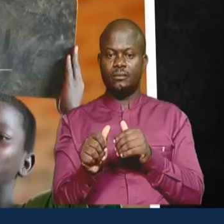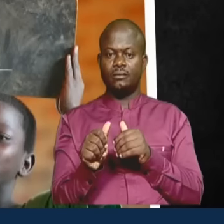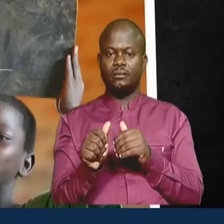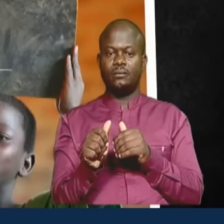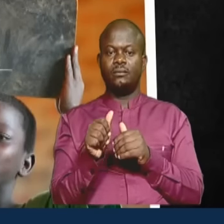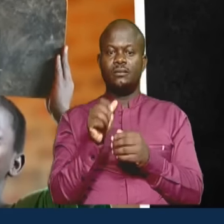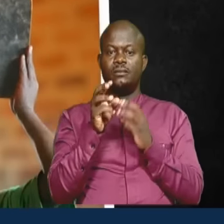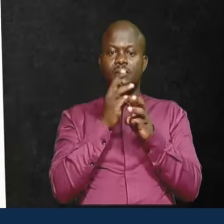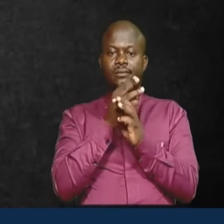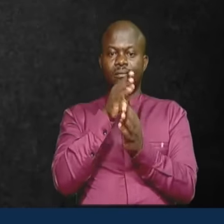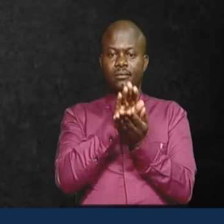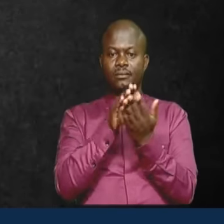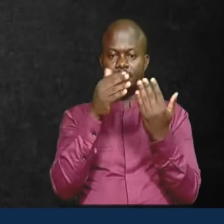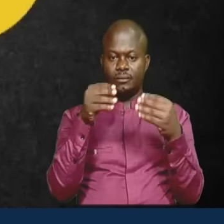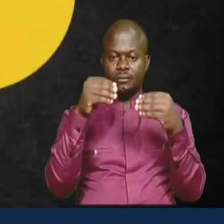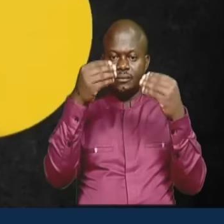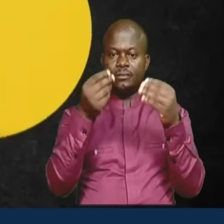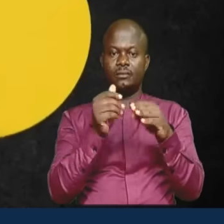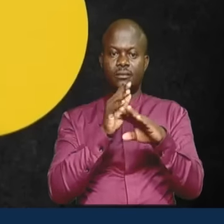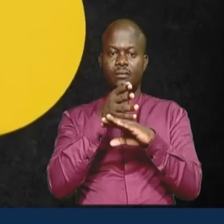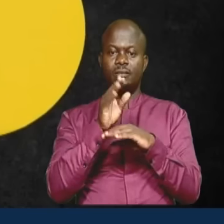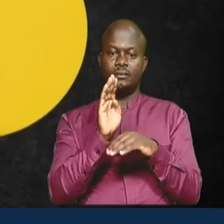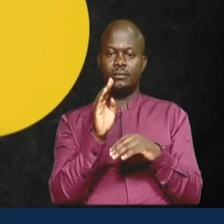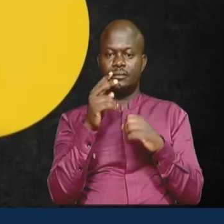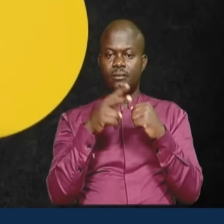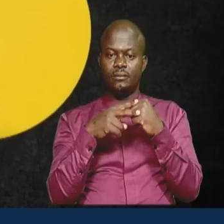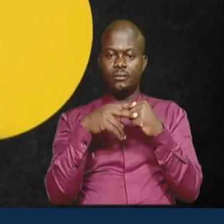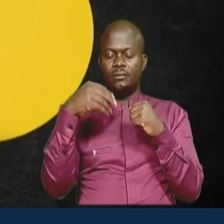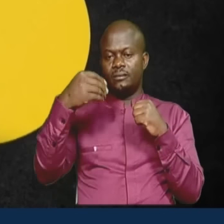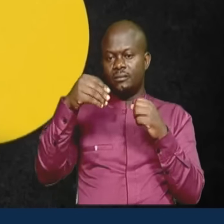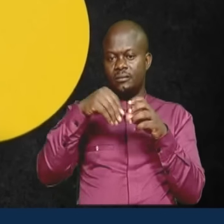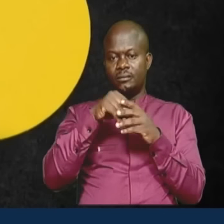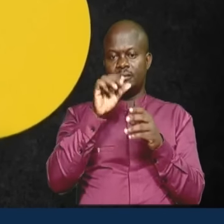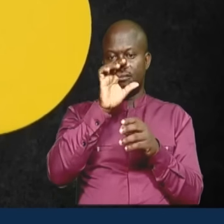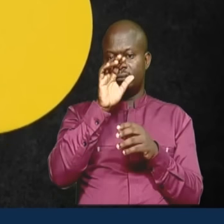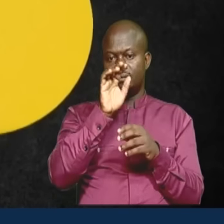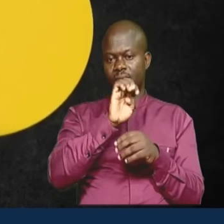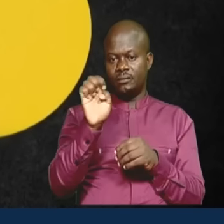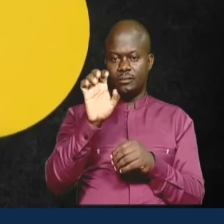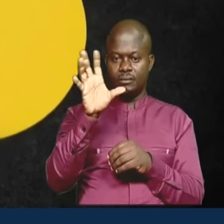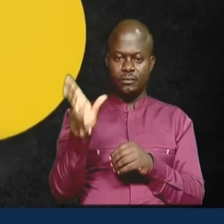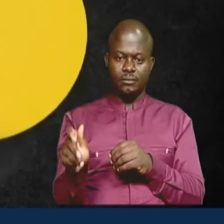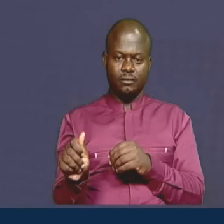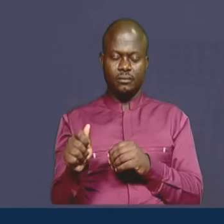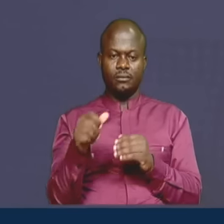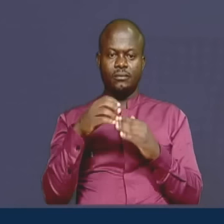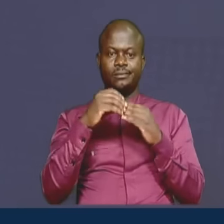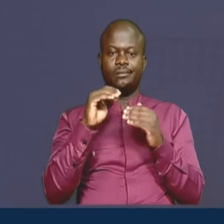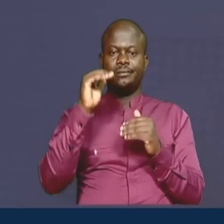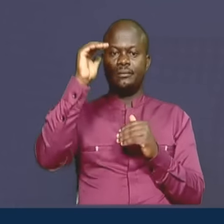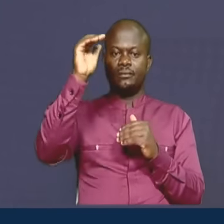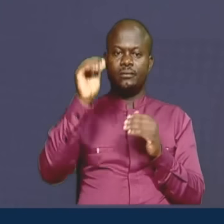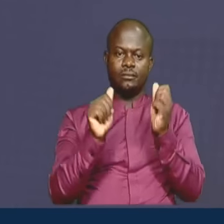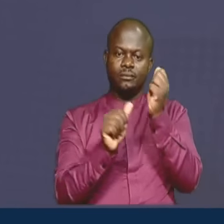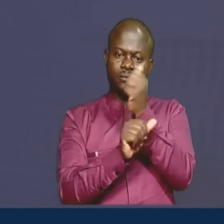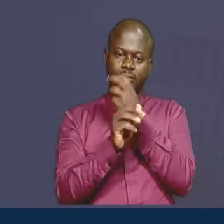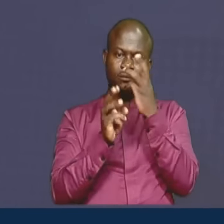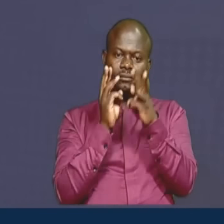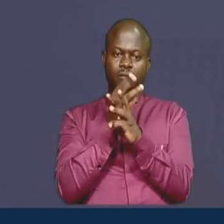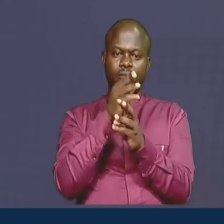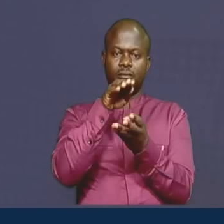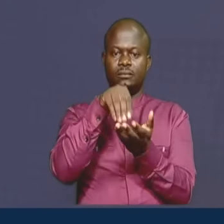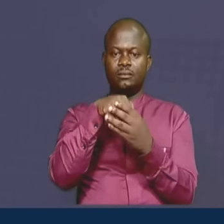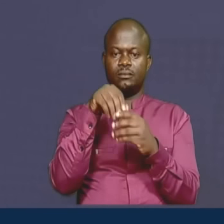banki y'isi imaze gutanga amafaranga asaga miliyari 7 z'amadolari muri Afrika y'Iburasirazuba Umuyobozi mukuru wungirije wa banki y'isi muri